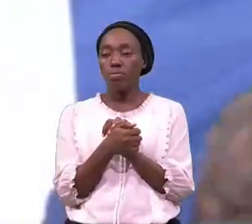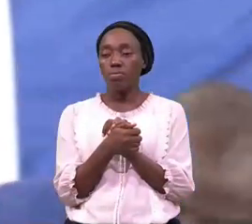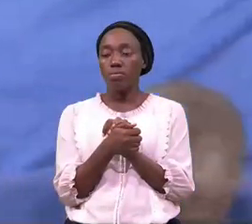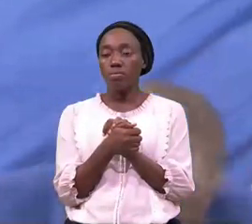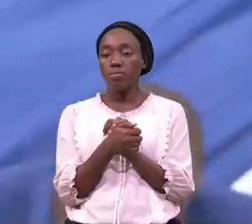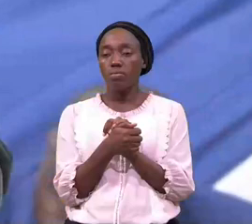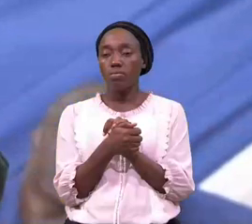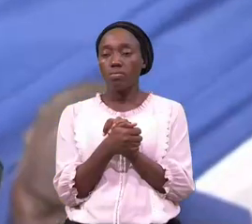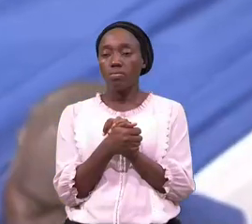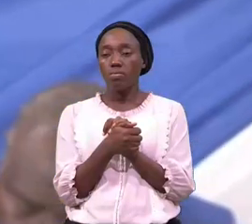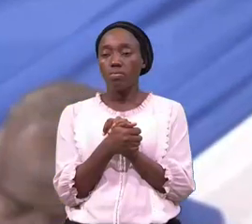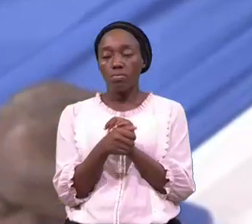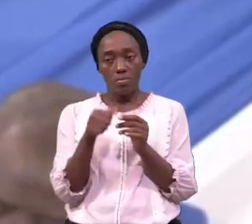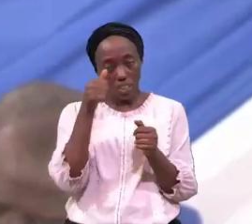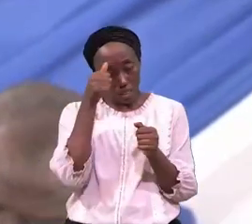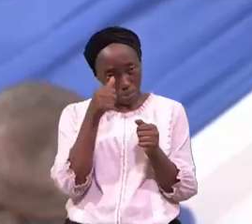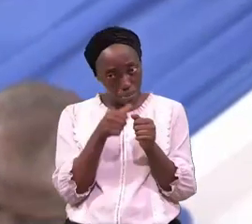de se réjouir.